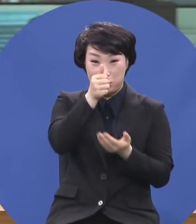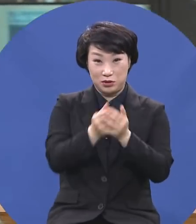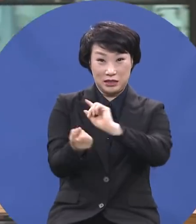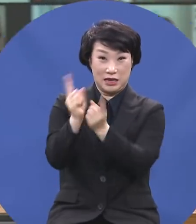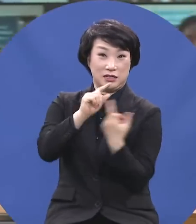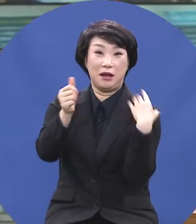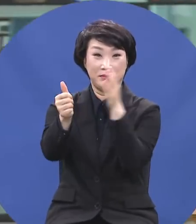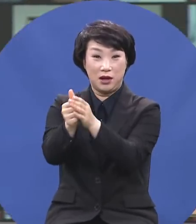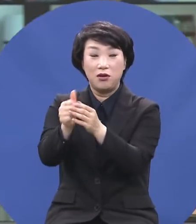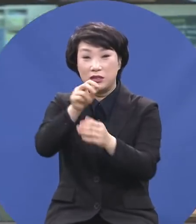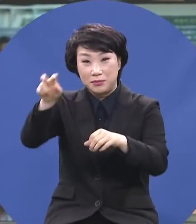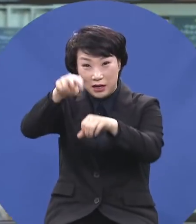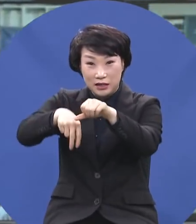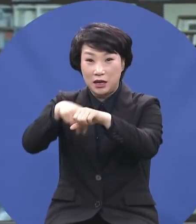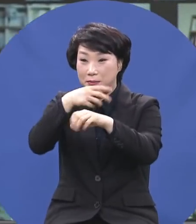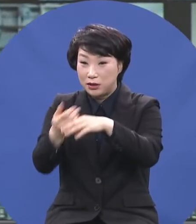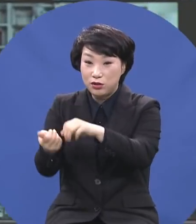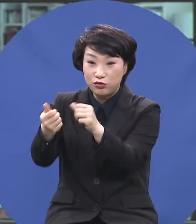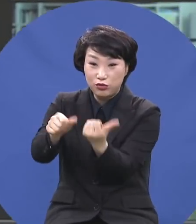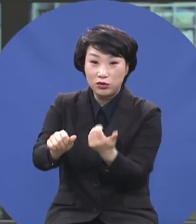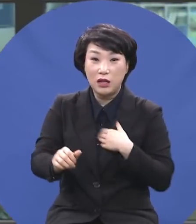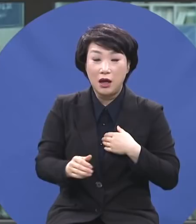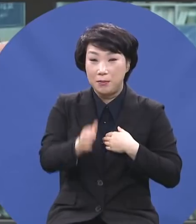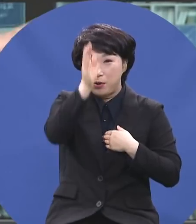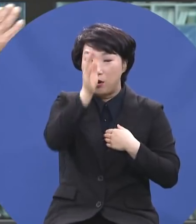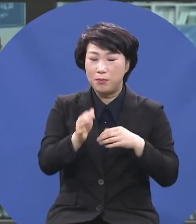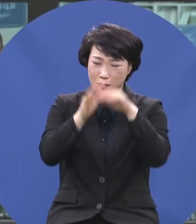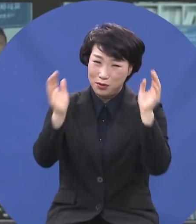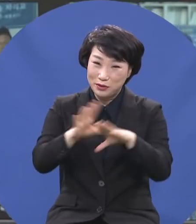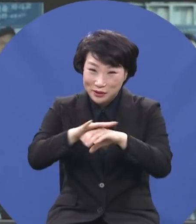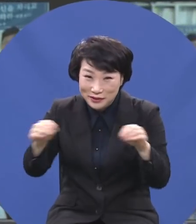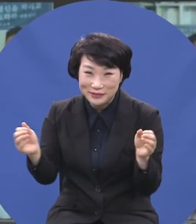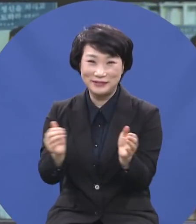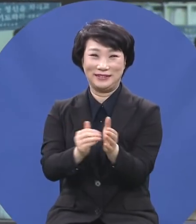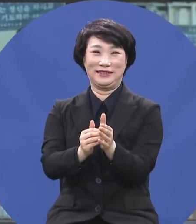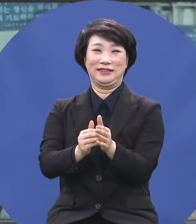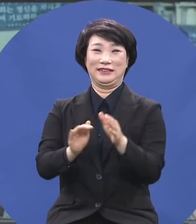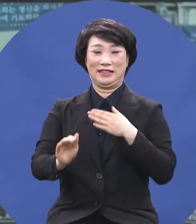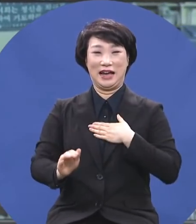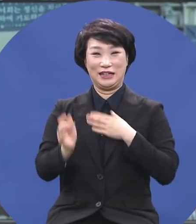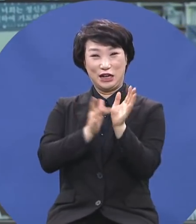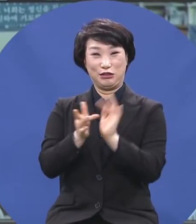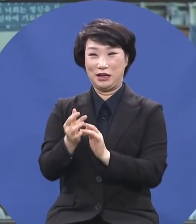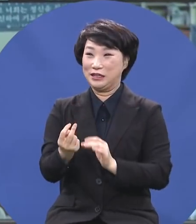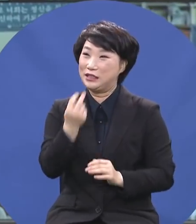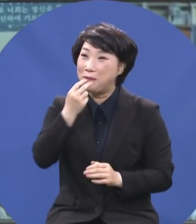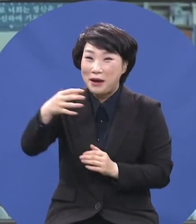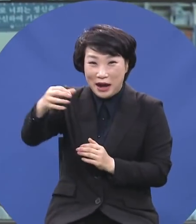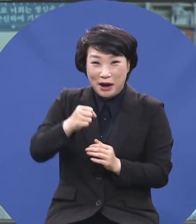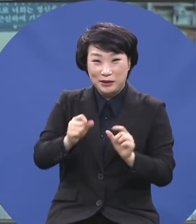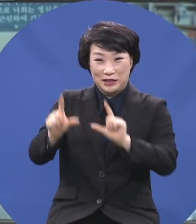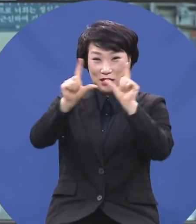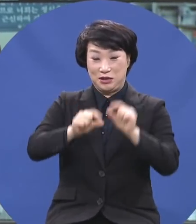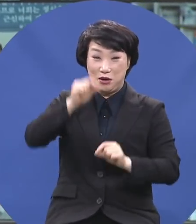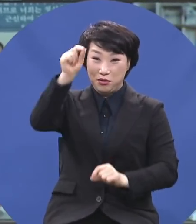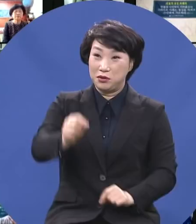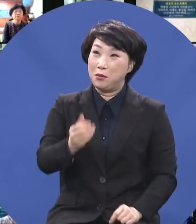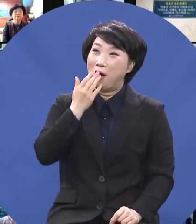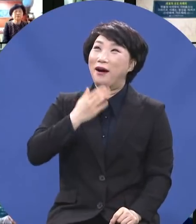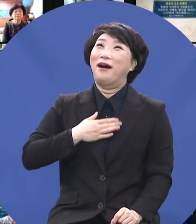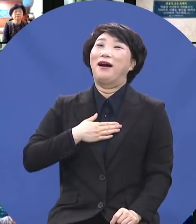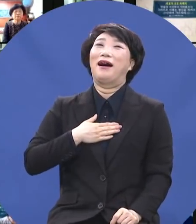피 흘려 죽으셔서 내 죽을 병의 죄를 무효시켜버리고 예수의 생명으로 영원히 살게